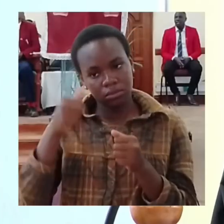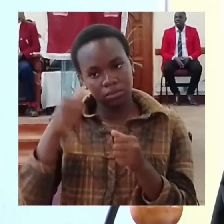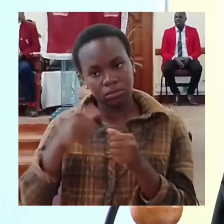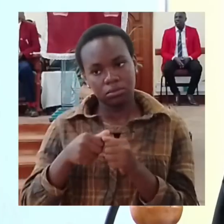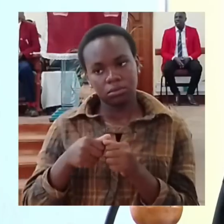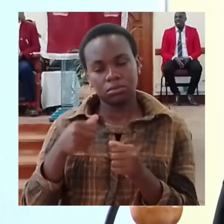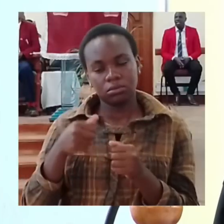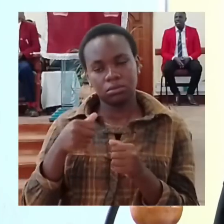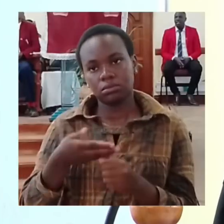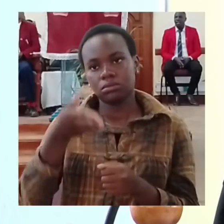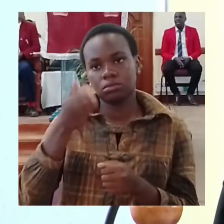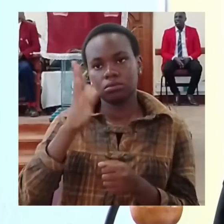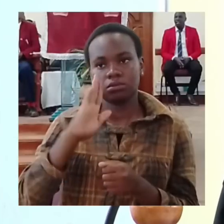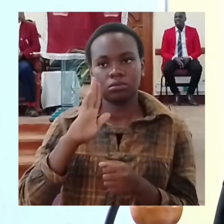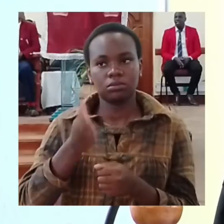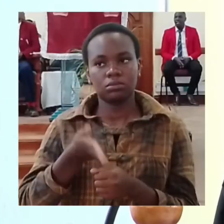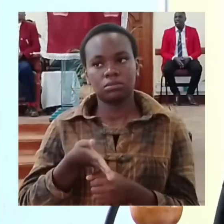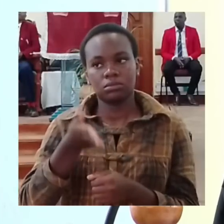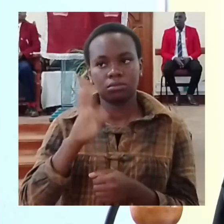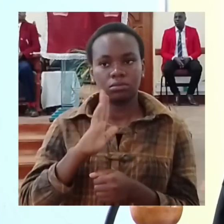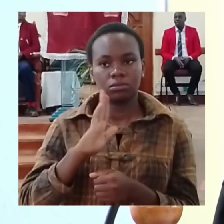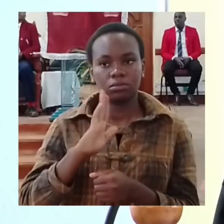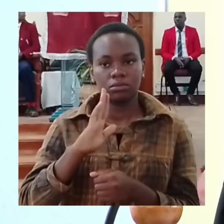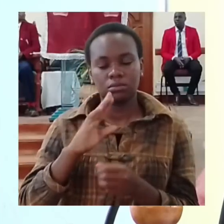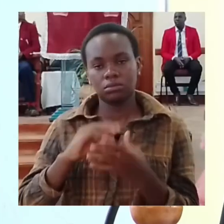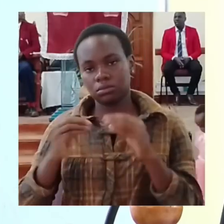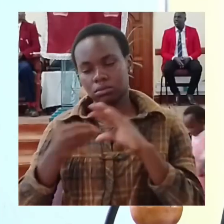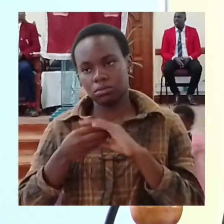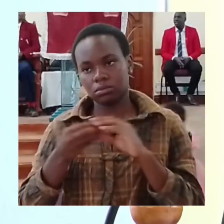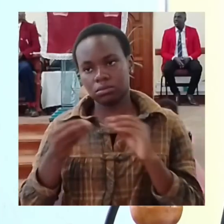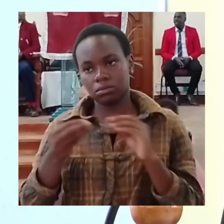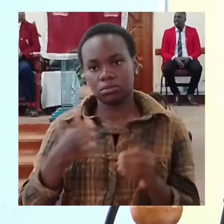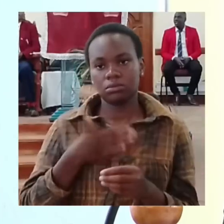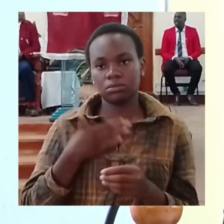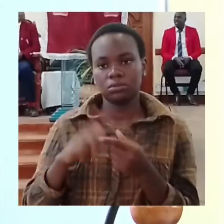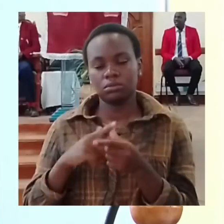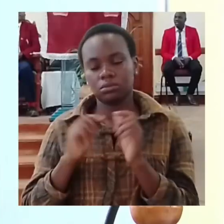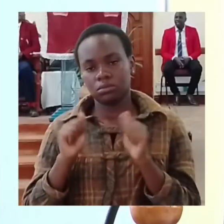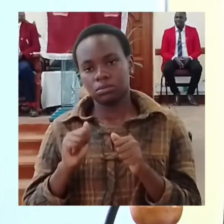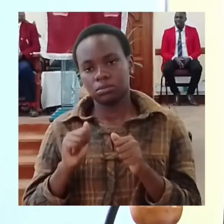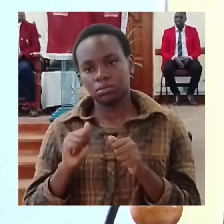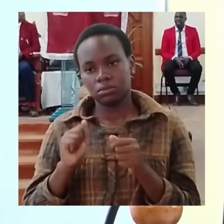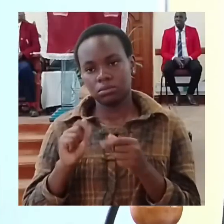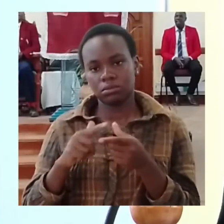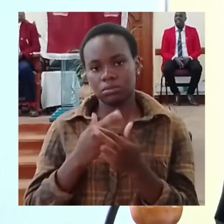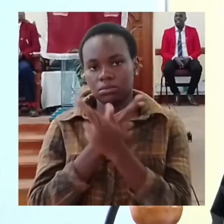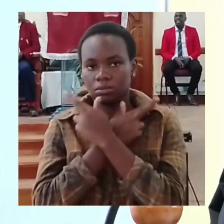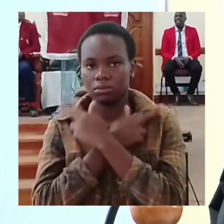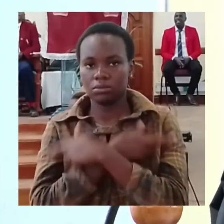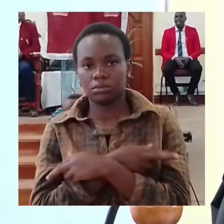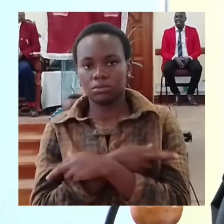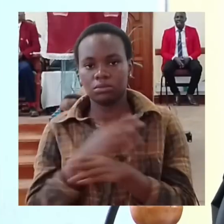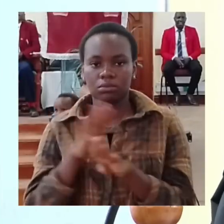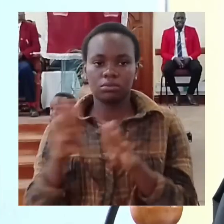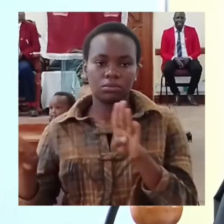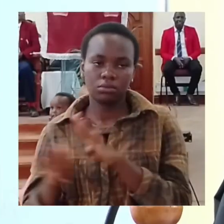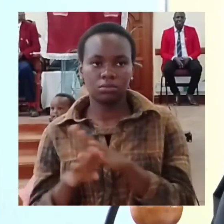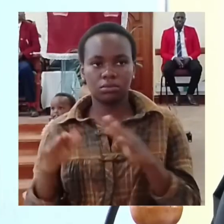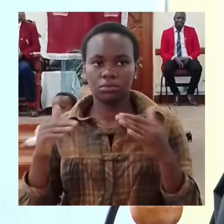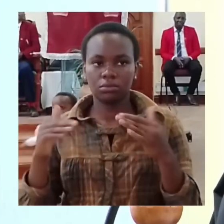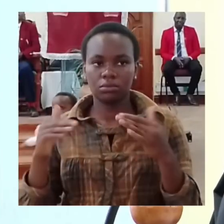norio nguririkana taigua, na riria njiganĩire